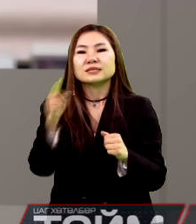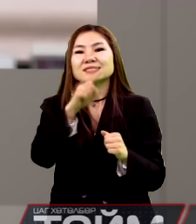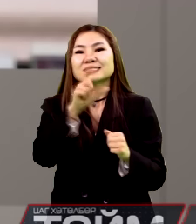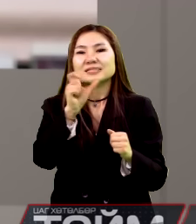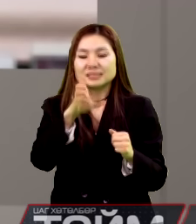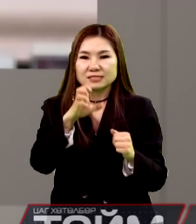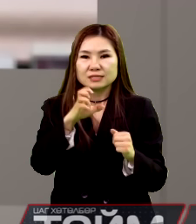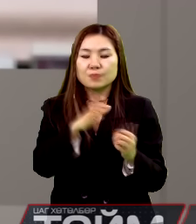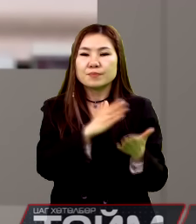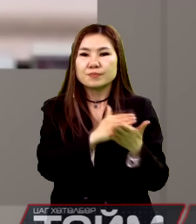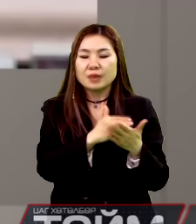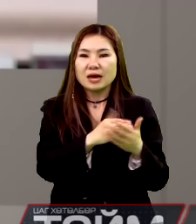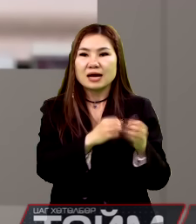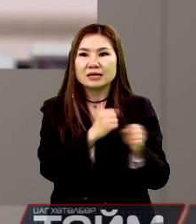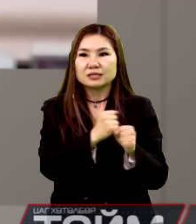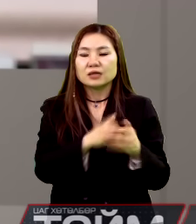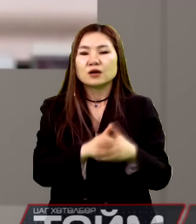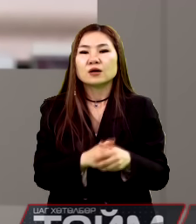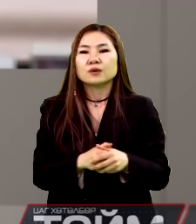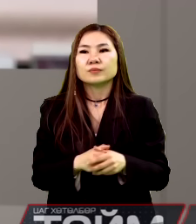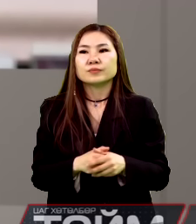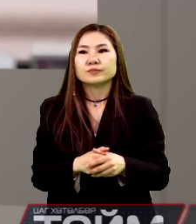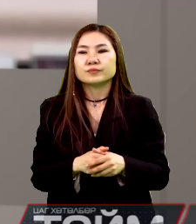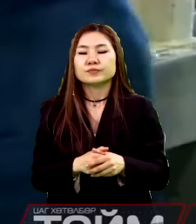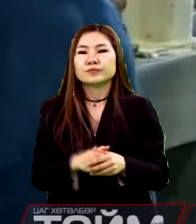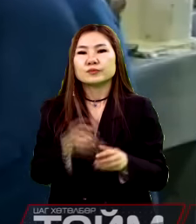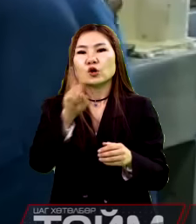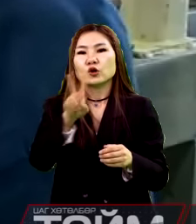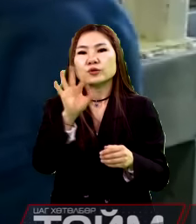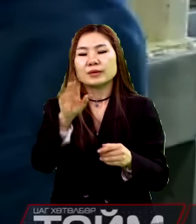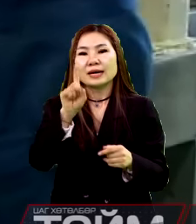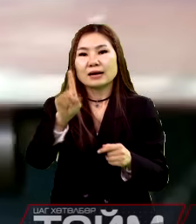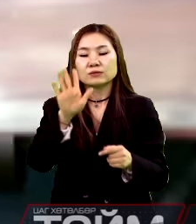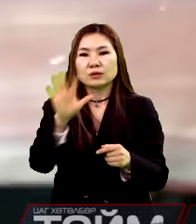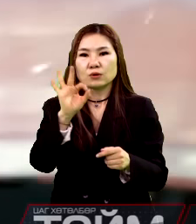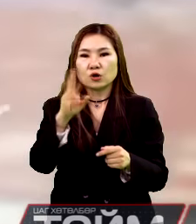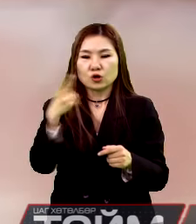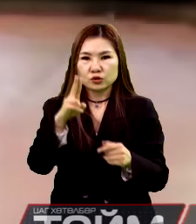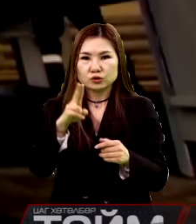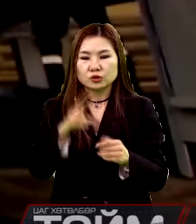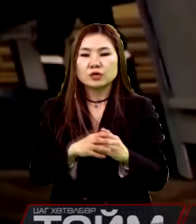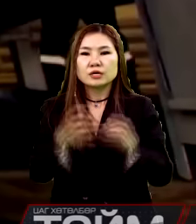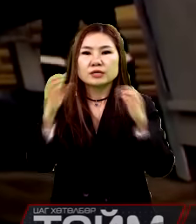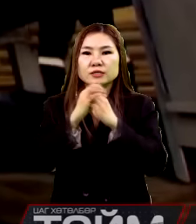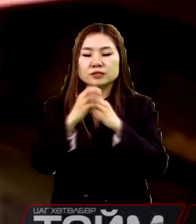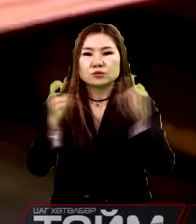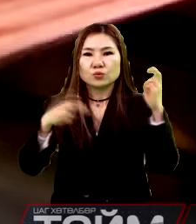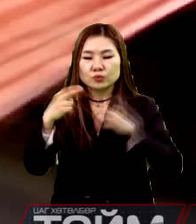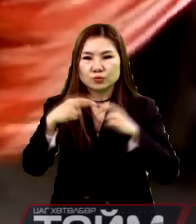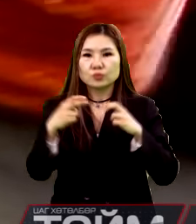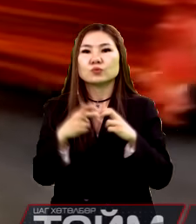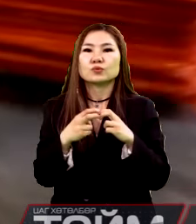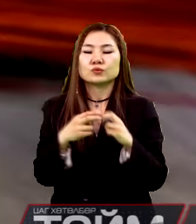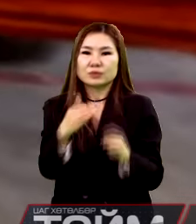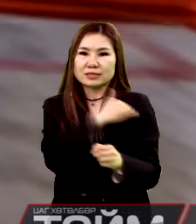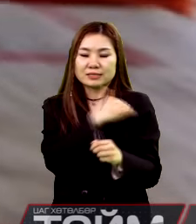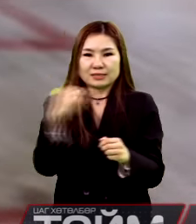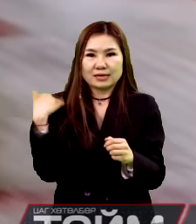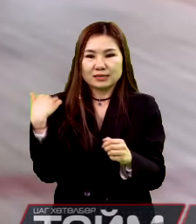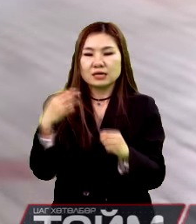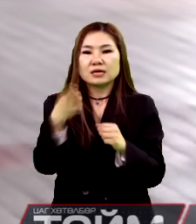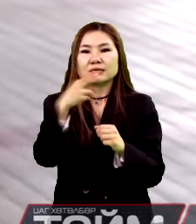одоо зэстэй гэдэг ааш дотор аж зэс байгаа. Тэгэхээр энэ овоолгыг 2015 он тухайн үеийн эрдэнэт үйл дээр одоо захирлаар ажиллаж